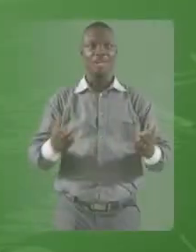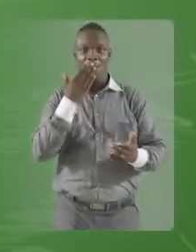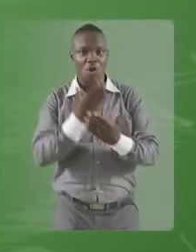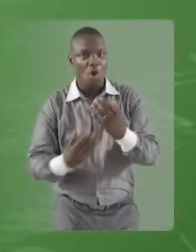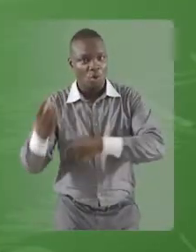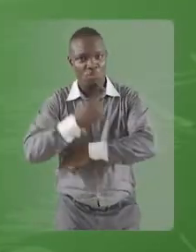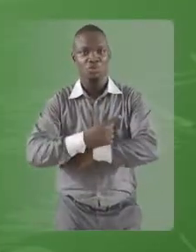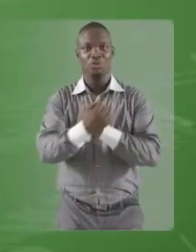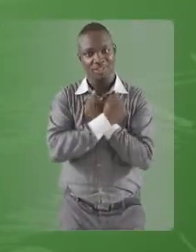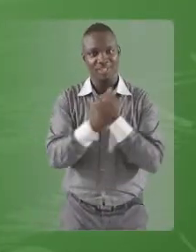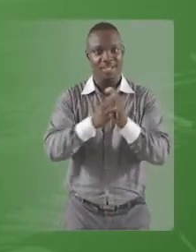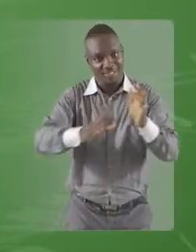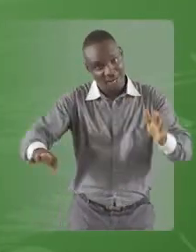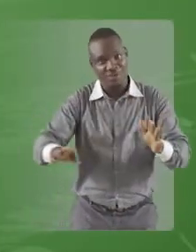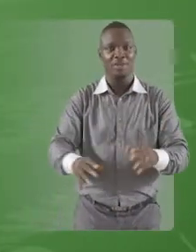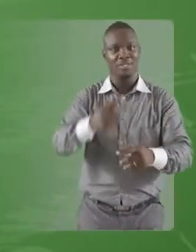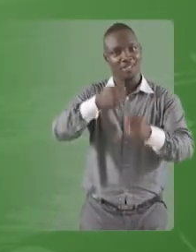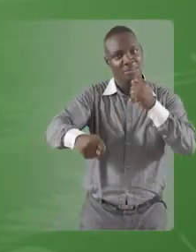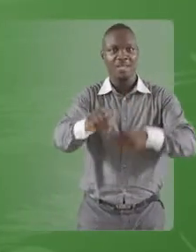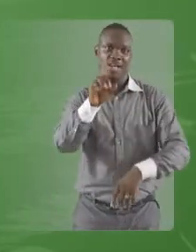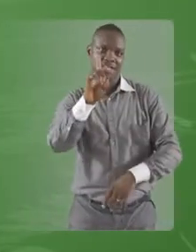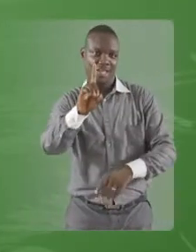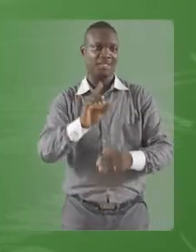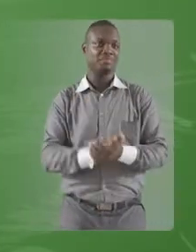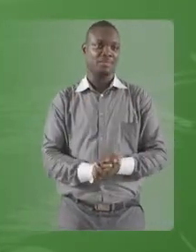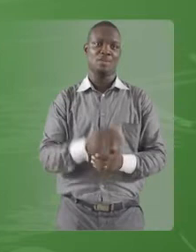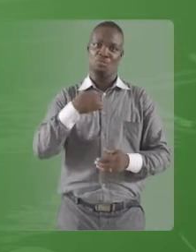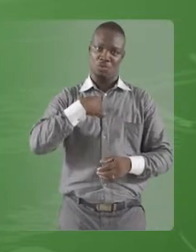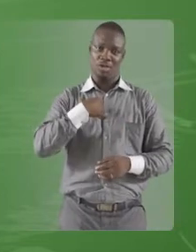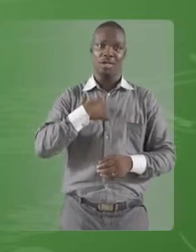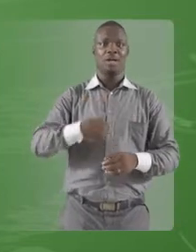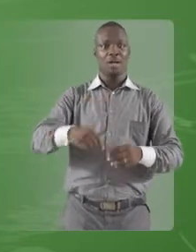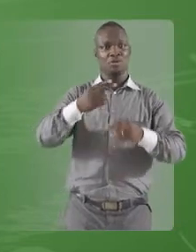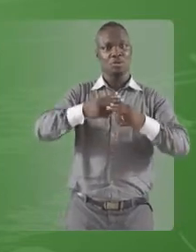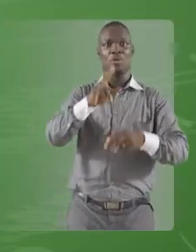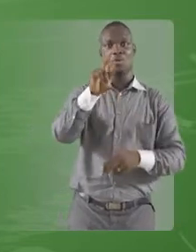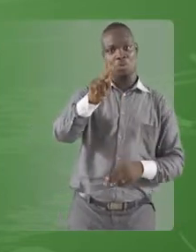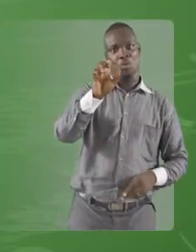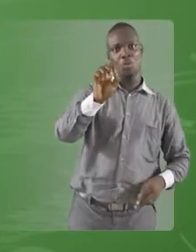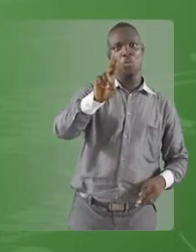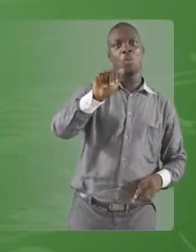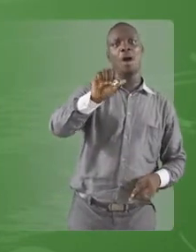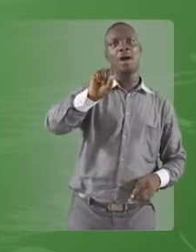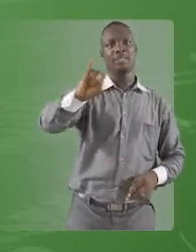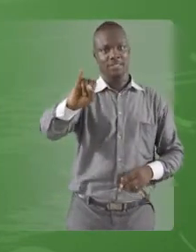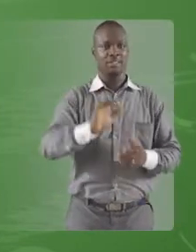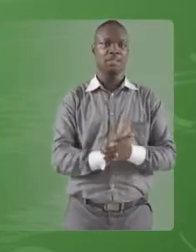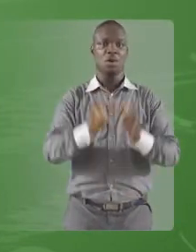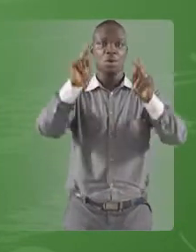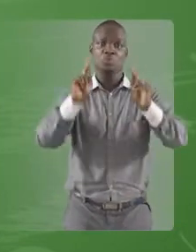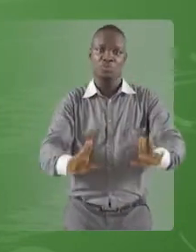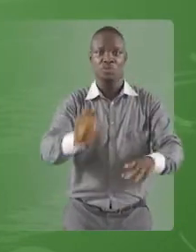Bonjour chers élèves de la terminale D, je suis M. Kwasi, prof de SVT. Chers élèves, aujourd'hui nous allons